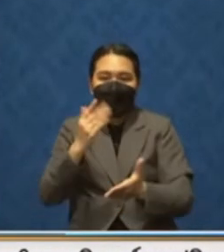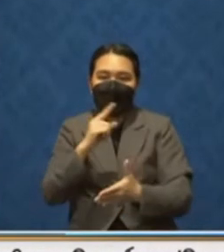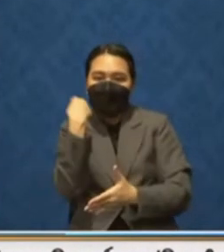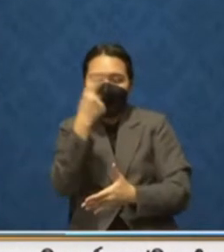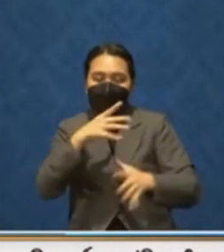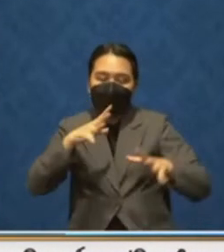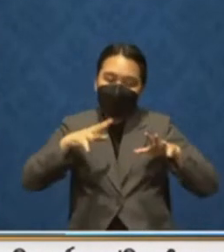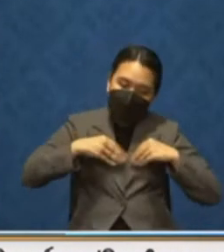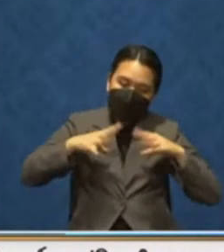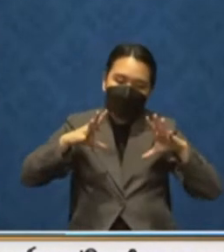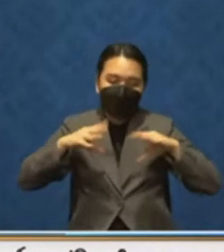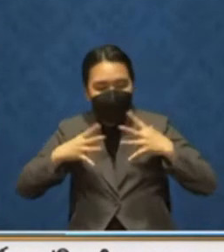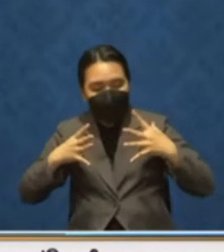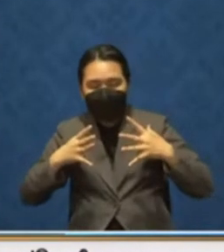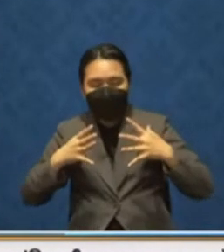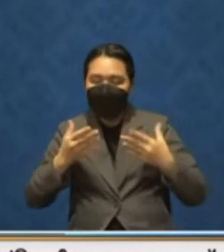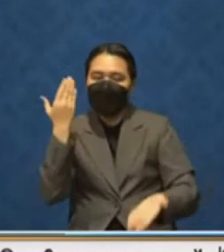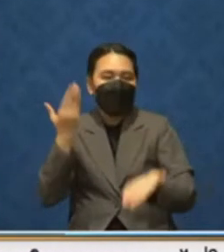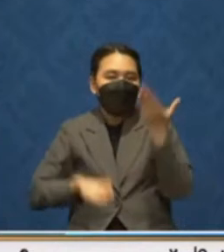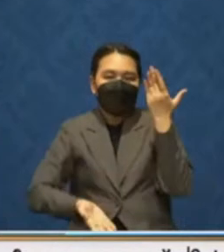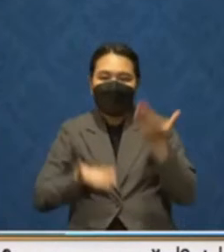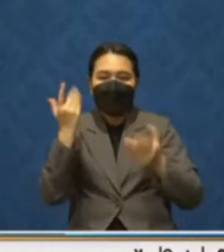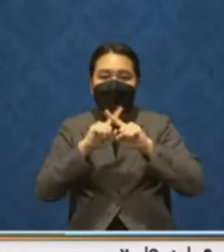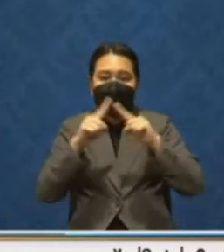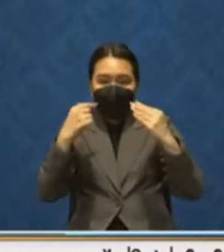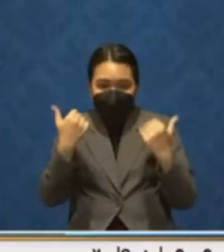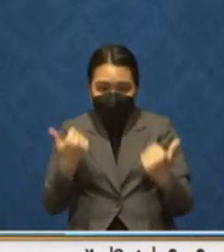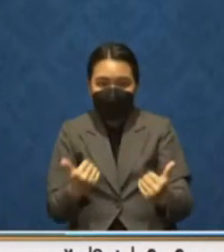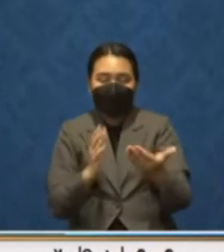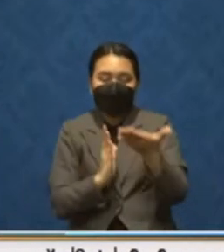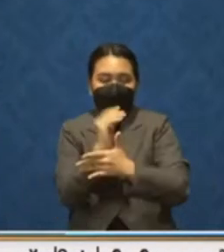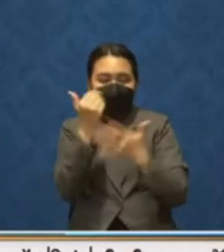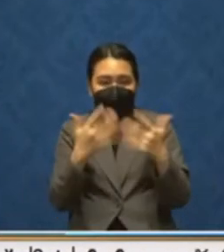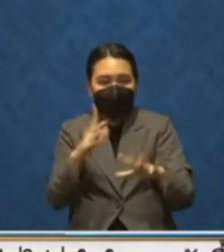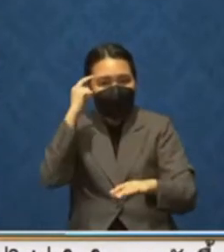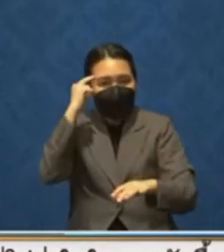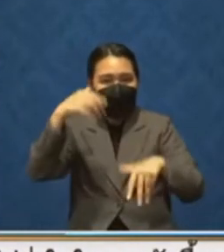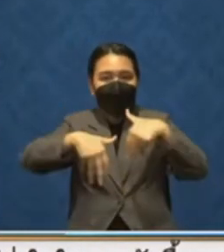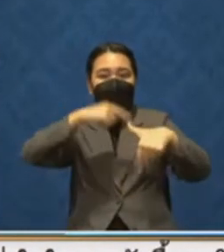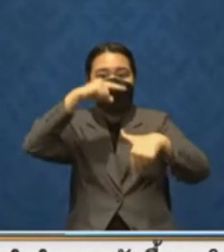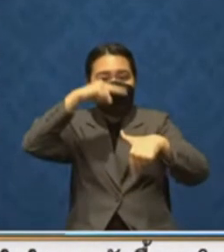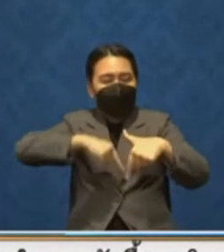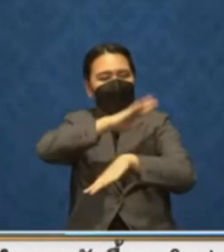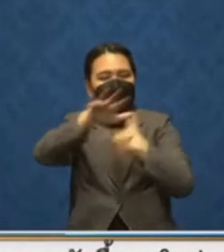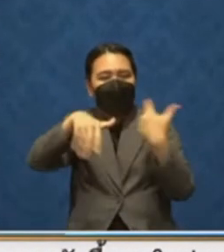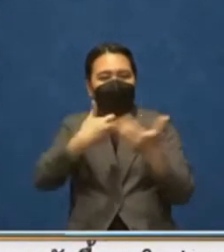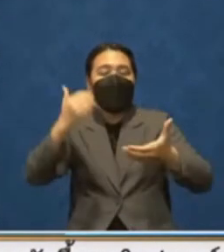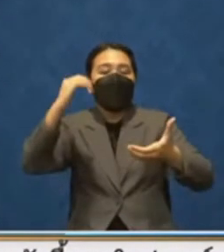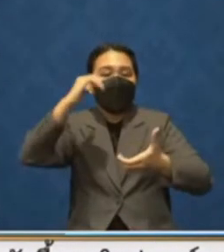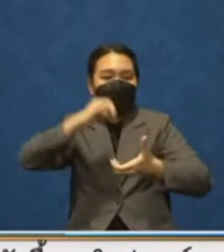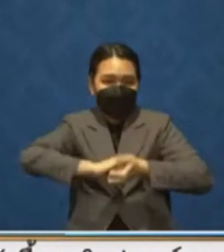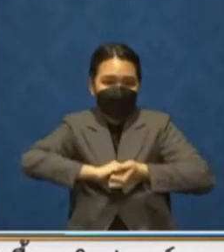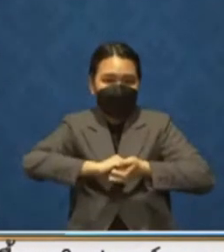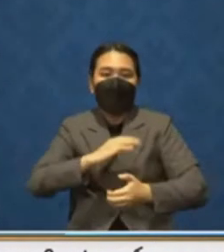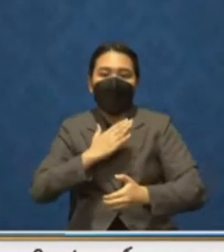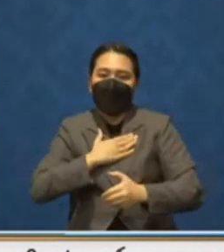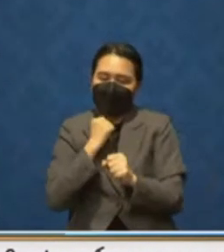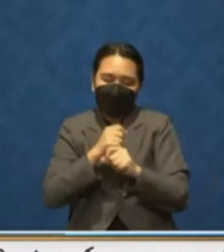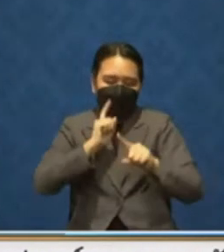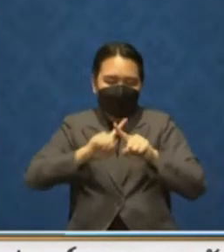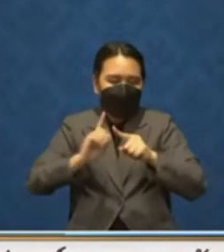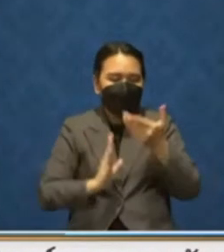นะครับแต่ผมก็ก็คิดว่าที่ทำสำเร็จไม่ได้นี่เดี๋ยวผมคนไทยส่วนใหญ่ของประเทศขอเบอร์กันทำให้ผมทำงานอย่างนี้สำเร็จนะครับ